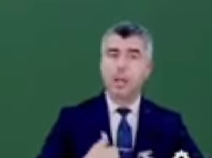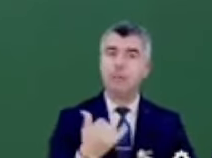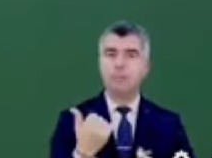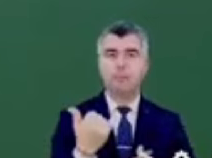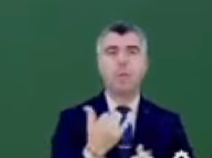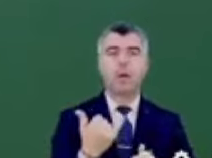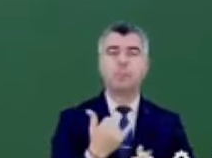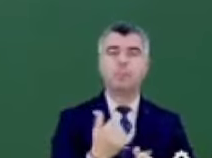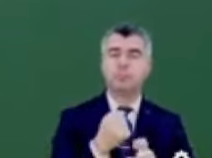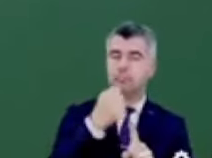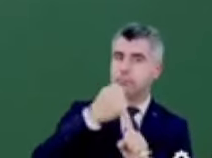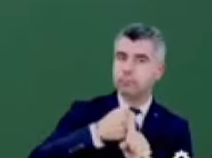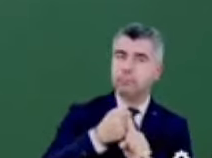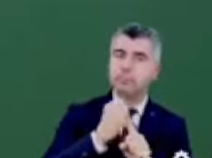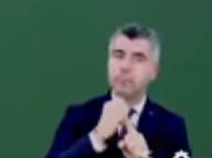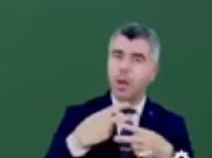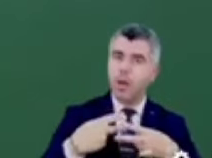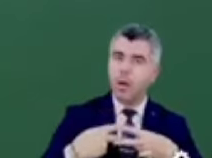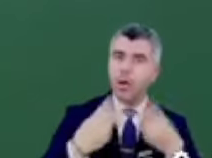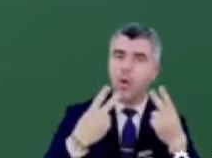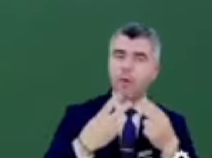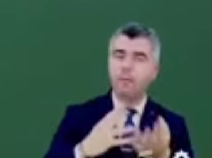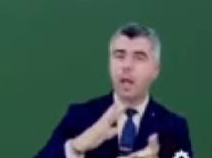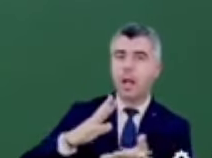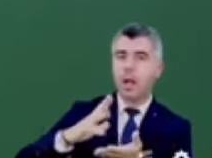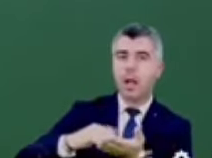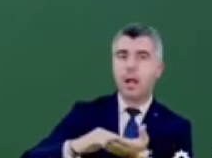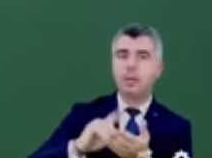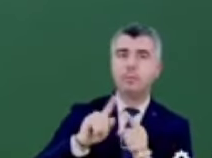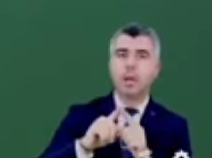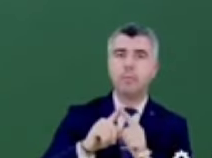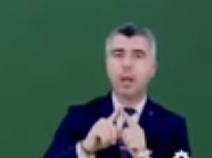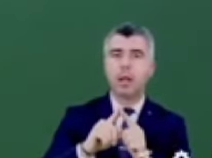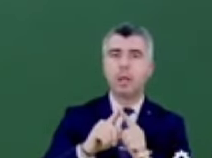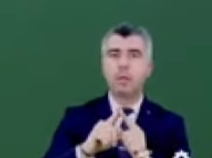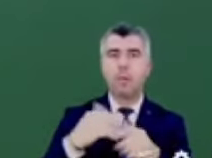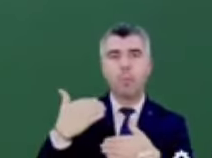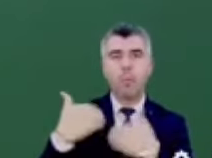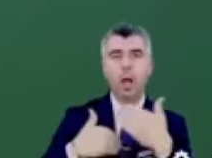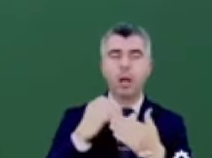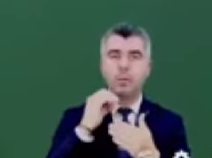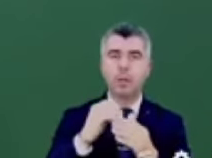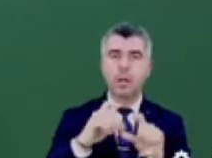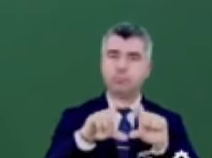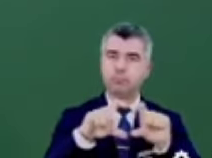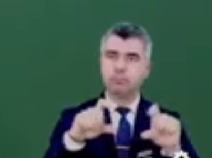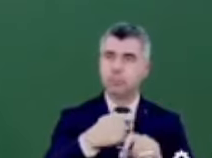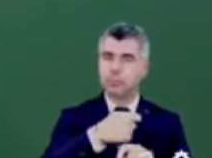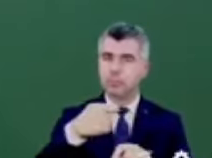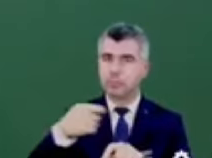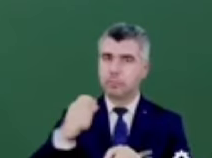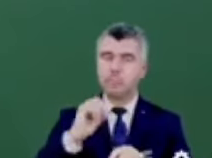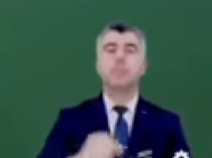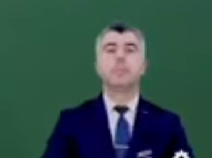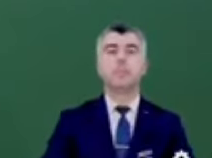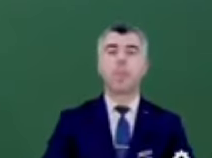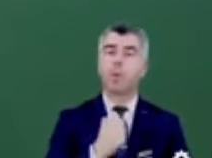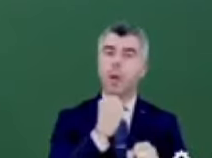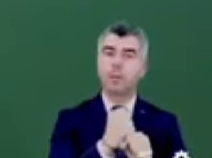اجل الاشتغال على اصدار هذ بطاقه الاعاقه وكان الاشتغال مع جميع القطاعات المعنيه